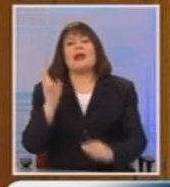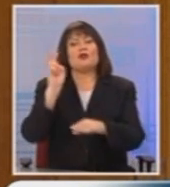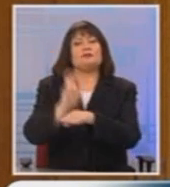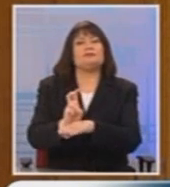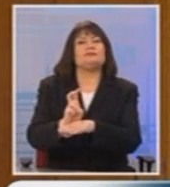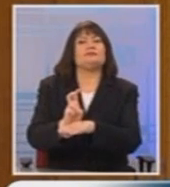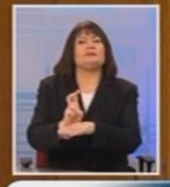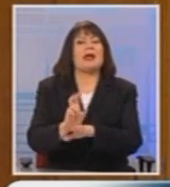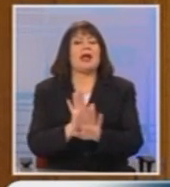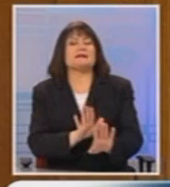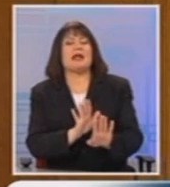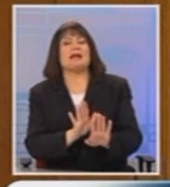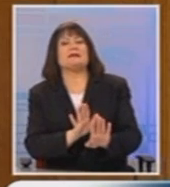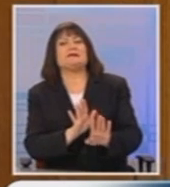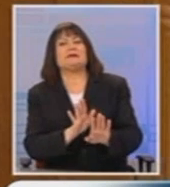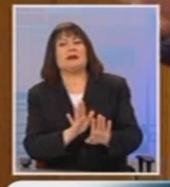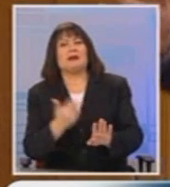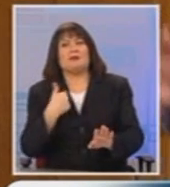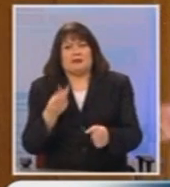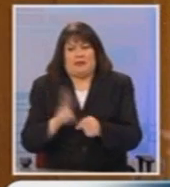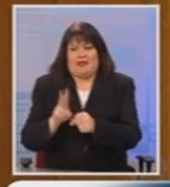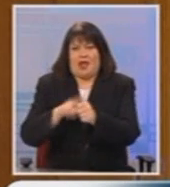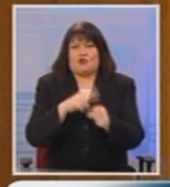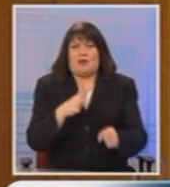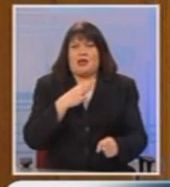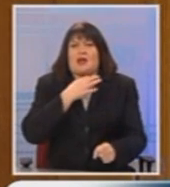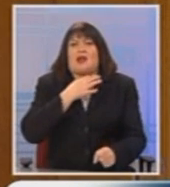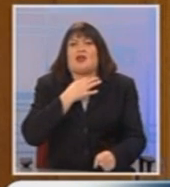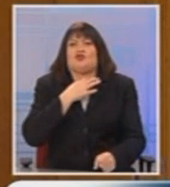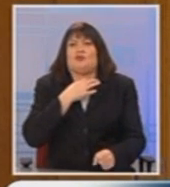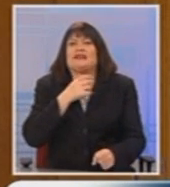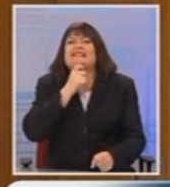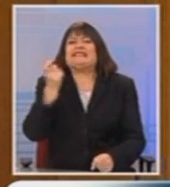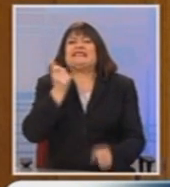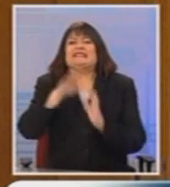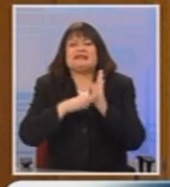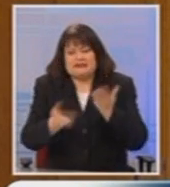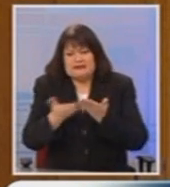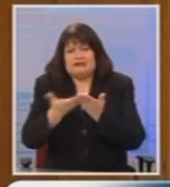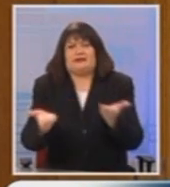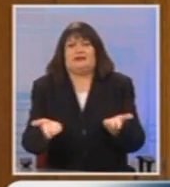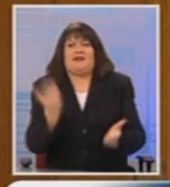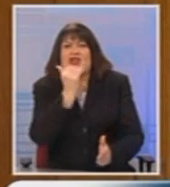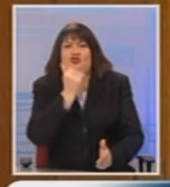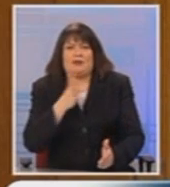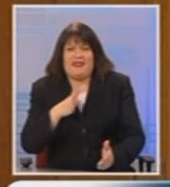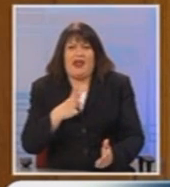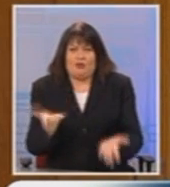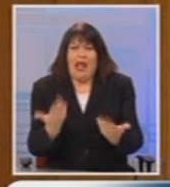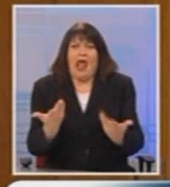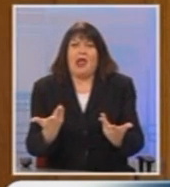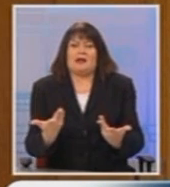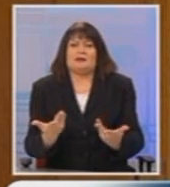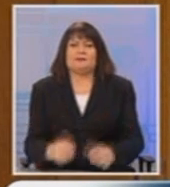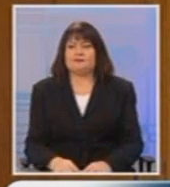και παγωμένα αυτά τα αποθέματα, ενώ εμείς πεθαίνουμε και θέλουμε να στηρίξουμε το συνταξιοδοτικό μας σύστημα της συντάξης και βιαζόμαστε. Σε